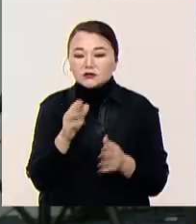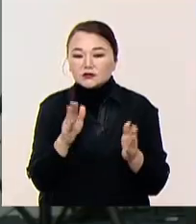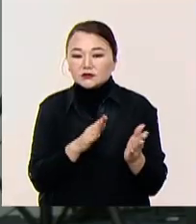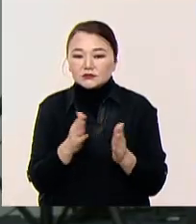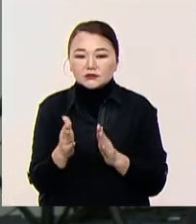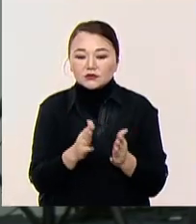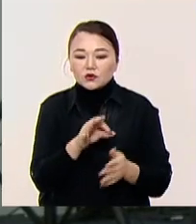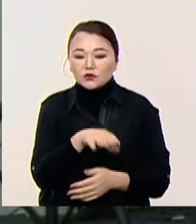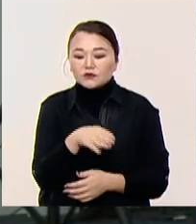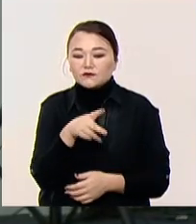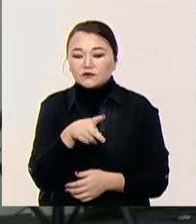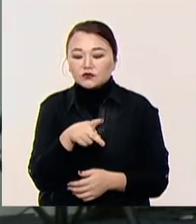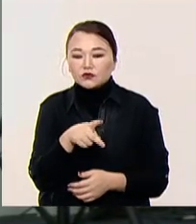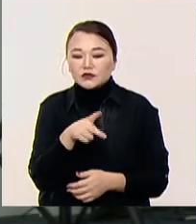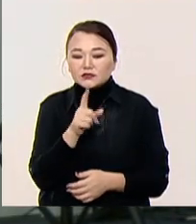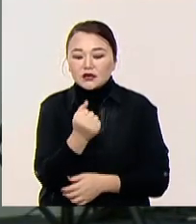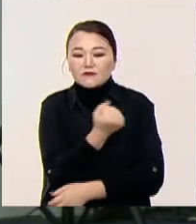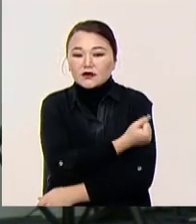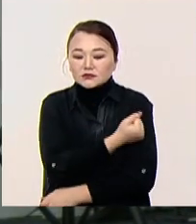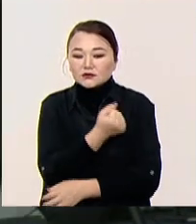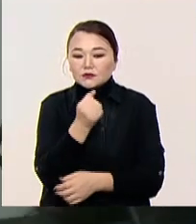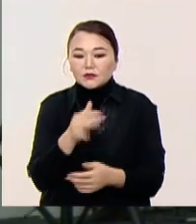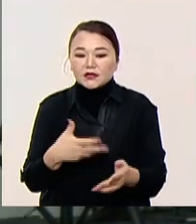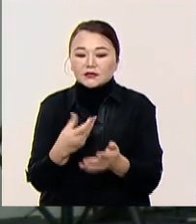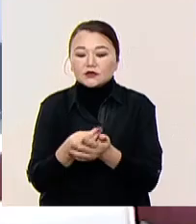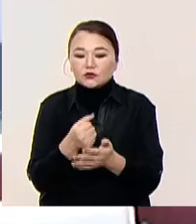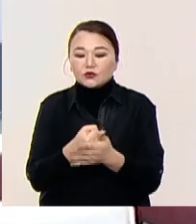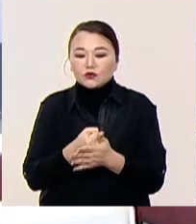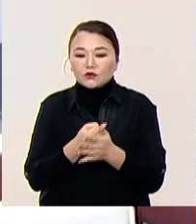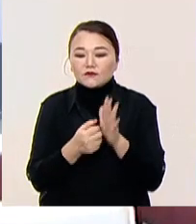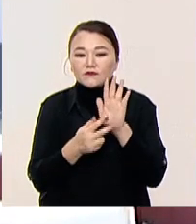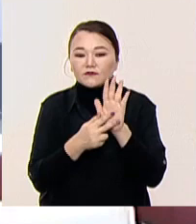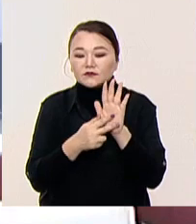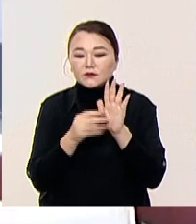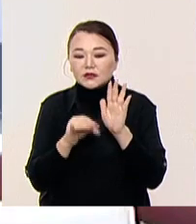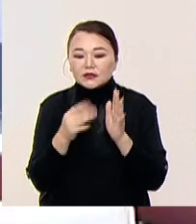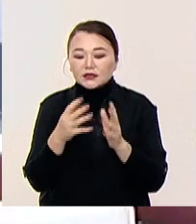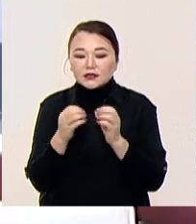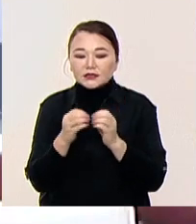варьирует от 2 000 за вакцинацию на платной основе до 8 и где-то 10 000.